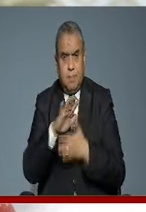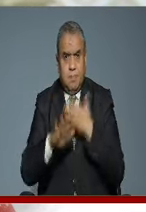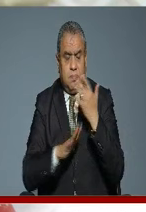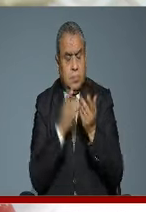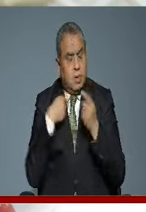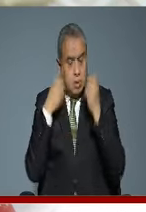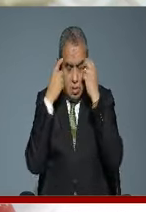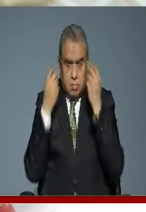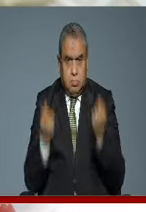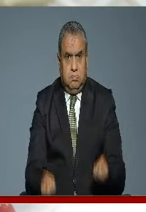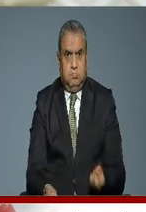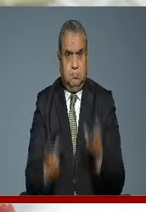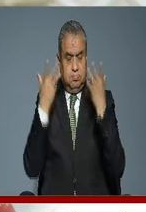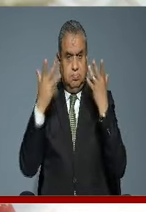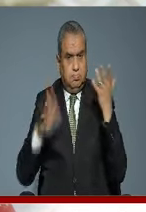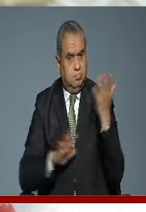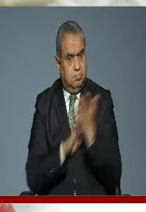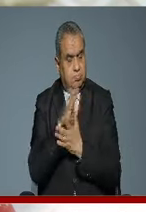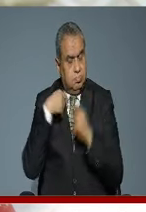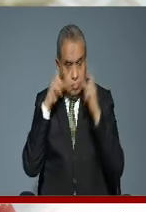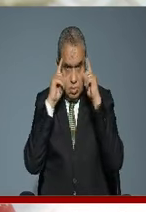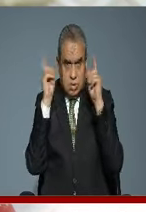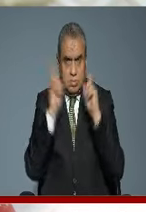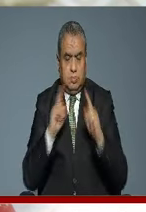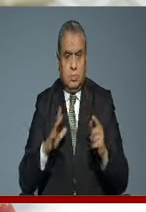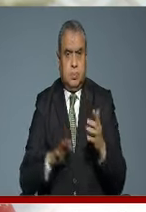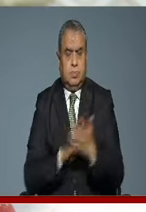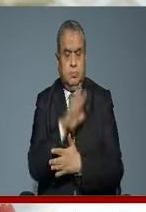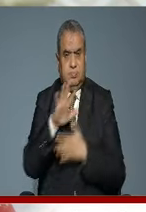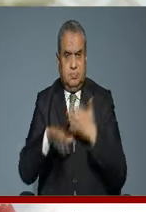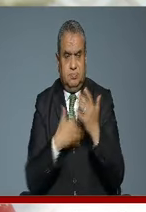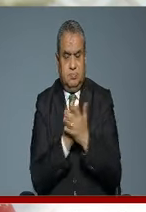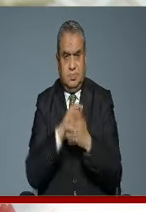مبرر لرد الفعل الإسرائيلي